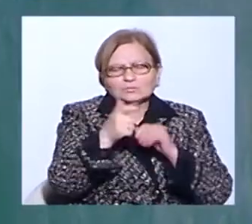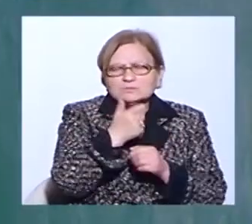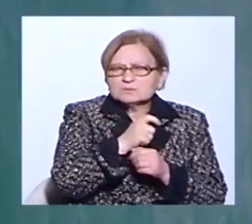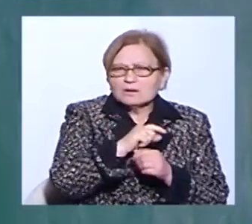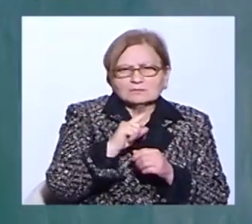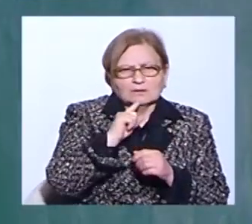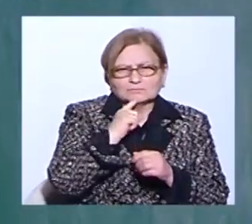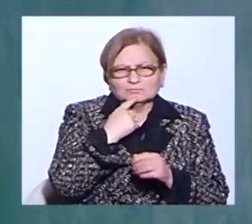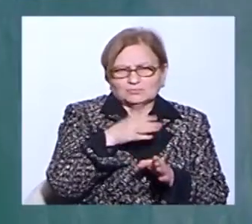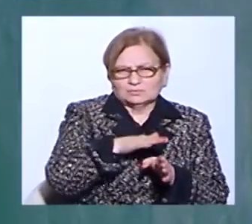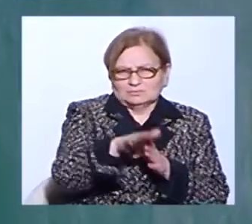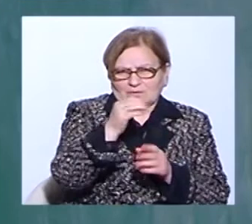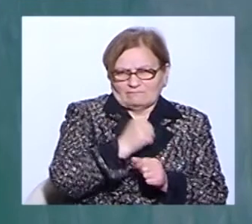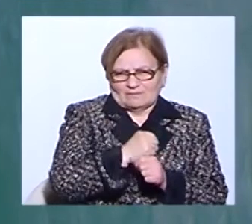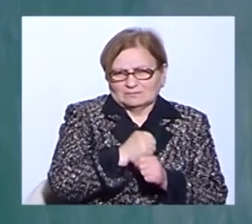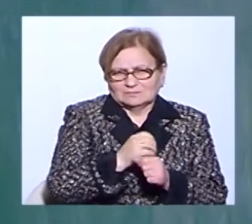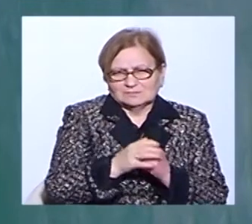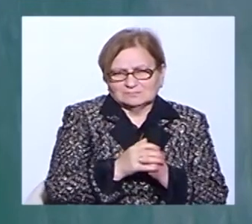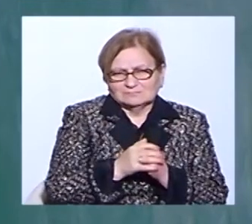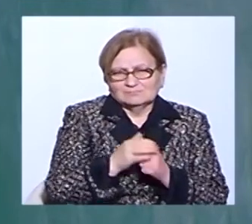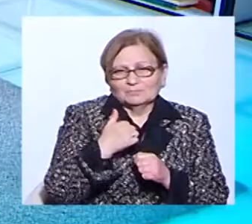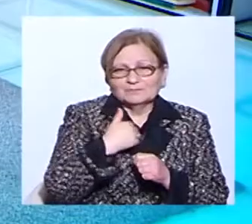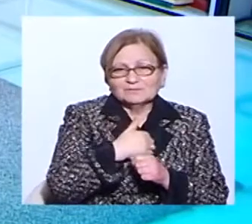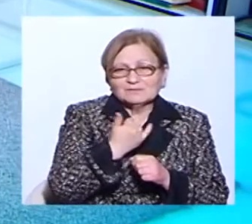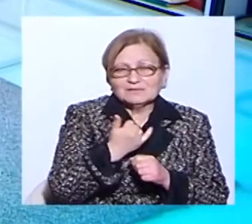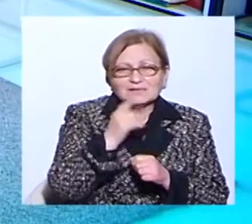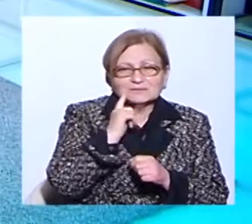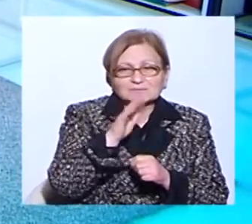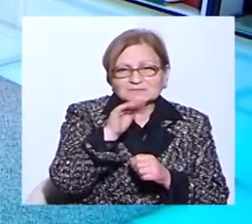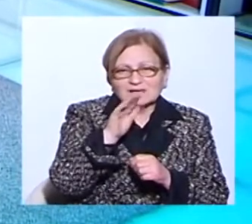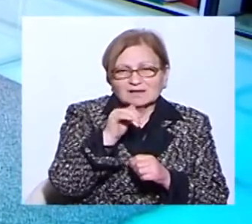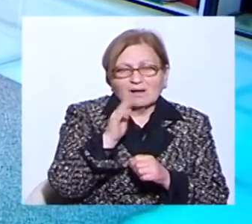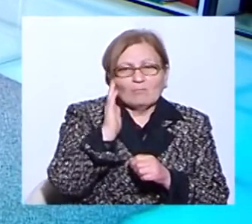დავალება შევასრულეთ. Მე მინდა დაგემშვიდობოთ.